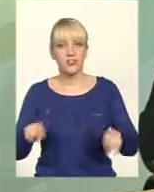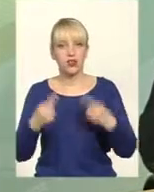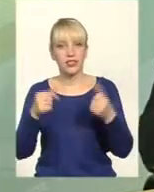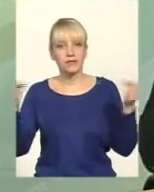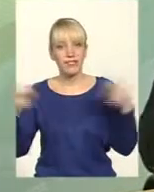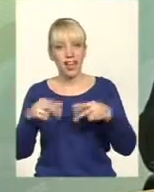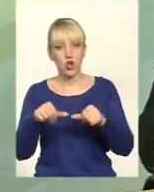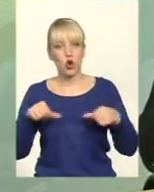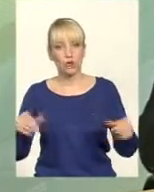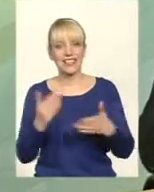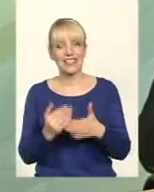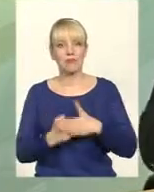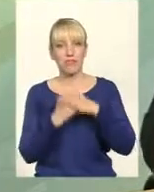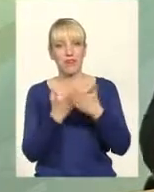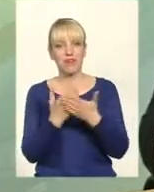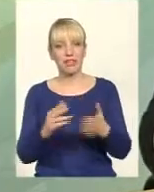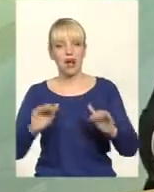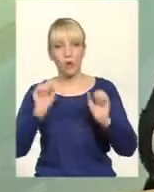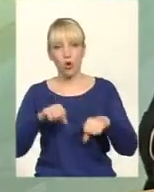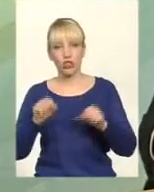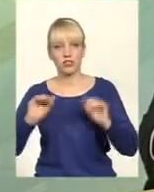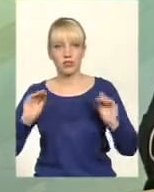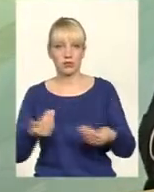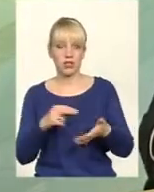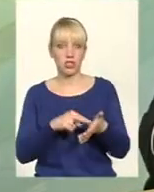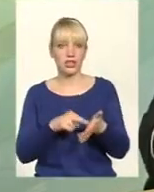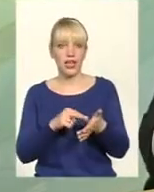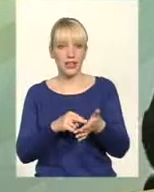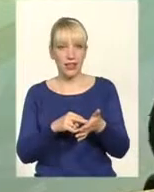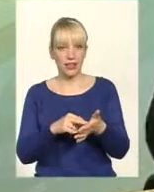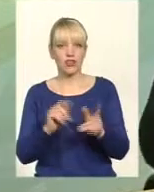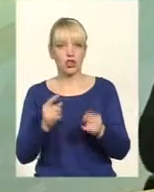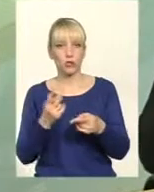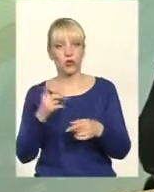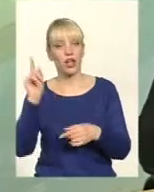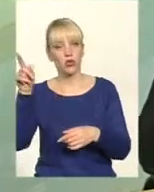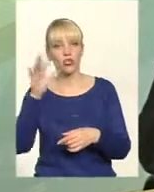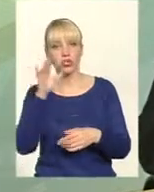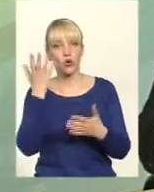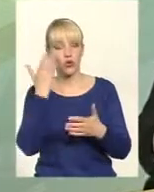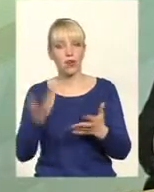Є підстави, є можливості зменшити ці тарифи. Тому на той час, коли